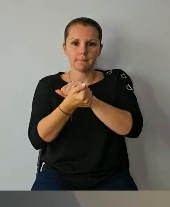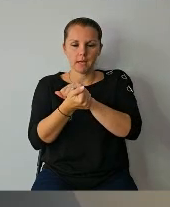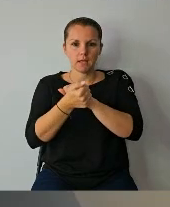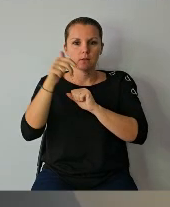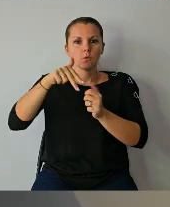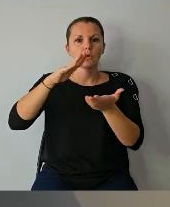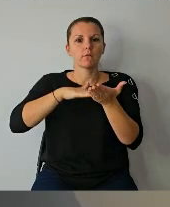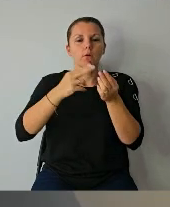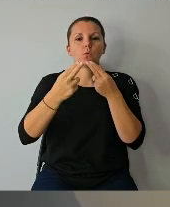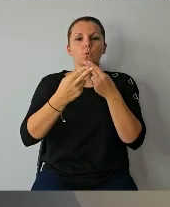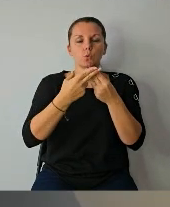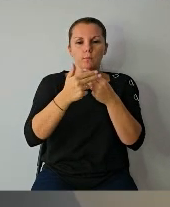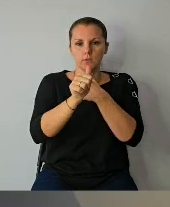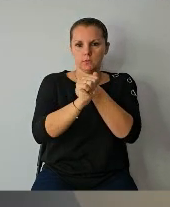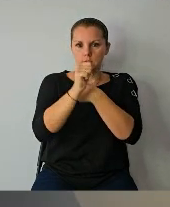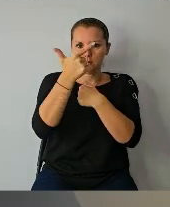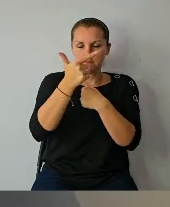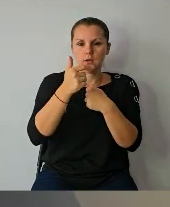nr